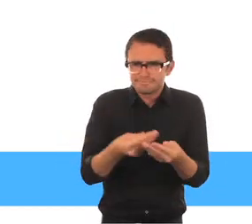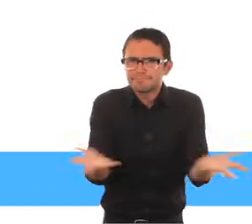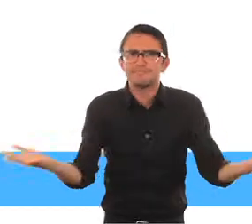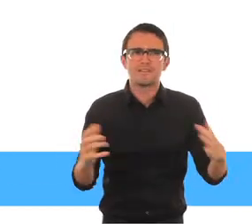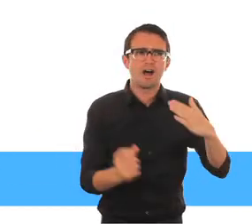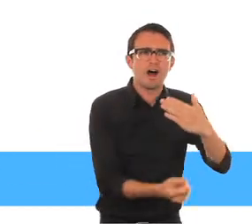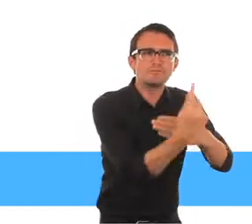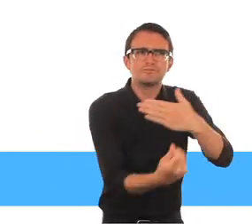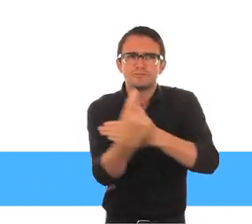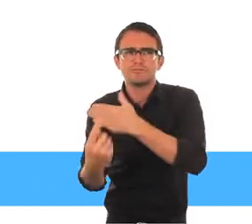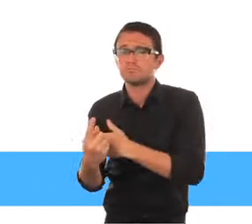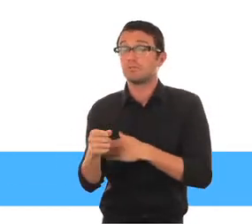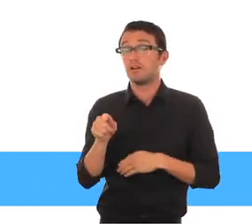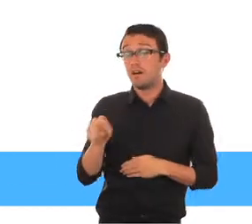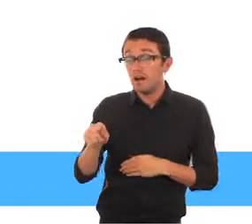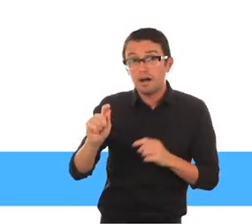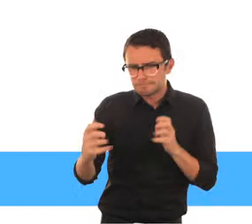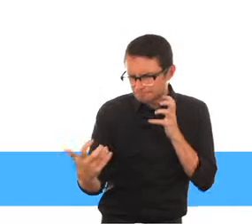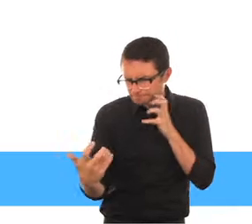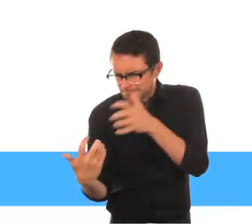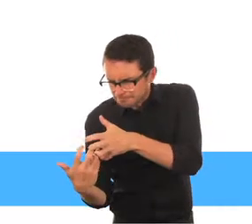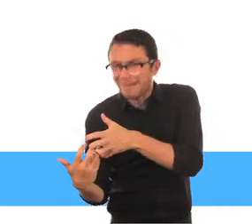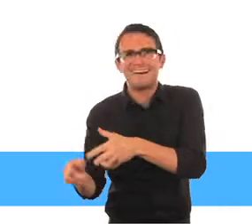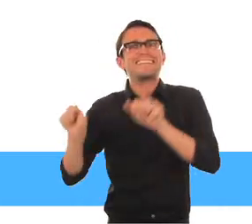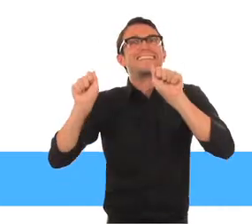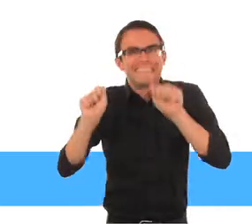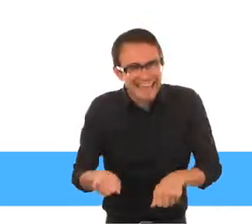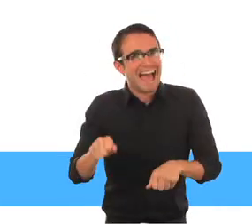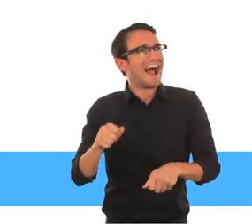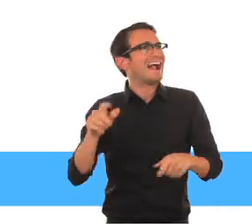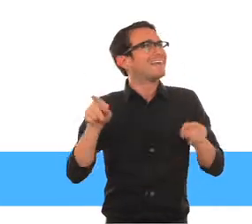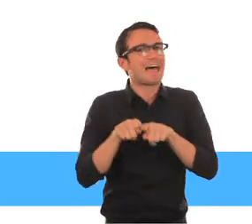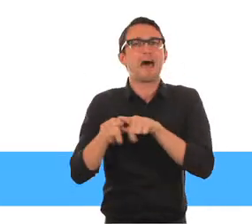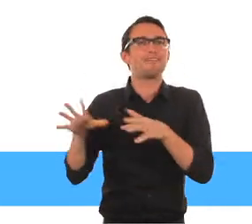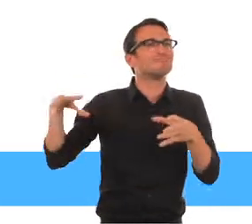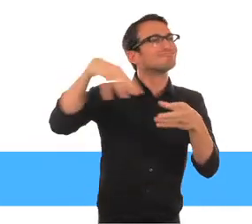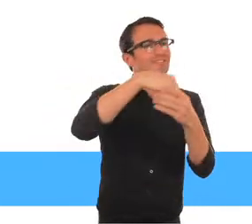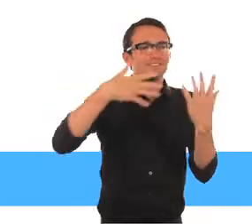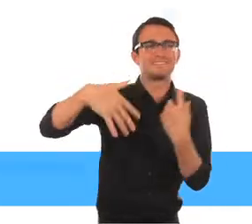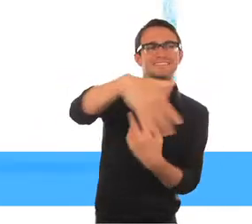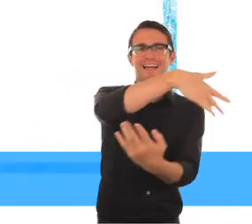besoins spécifiques pour leur permettre en fait de participer ou d'avoir accès à la société au même titre que leurs pairs.